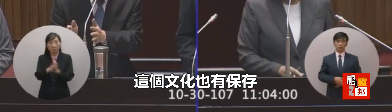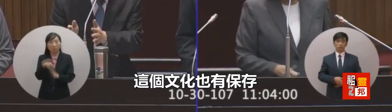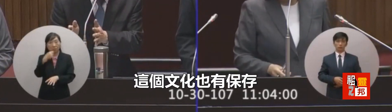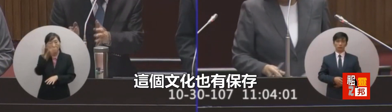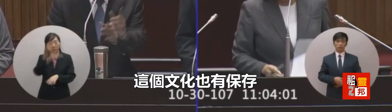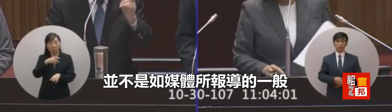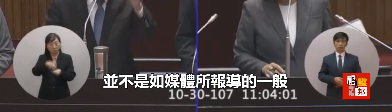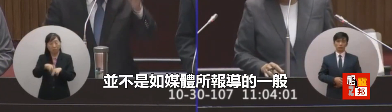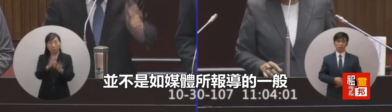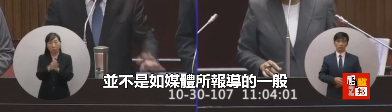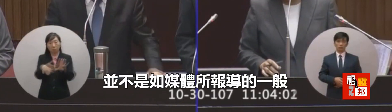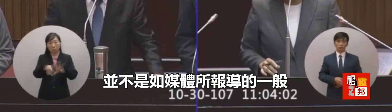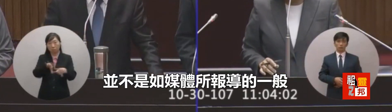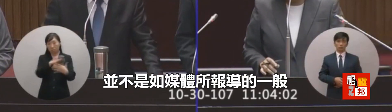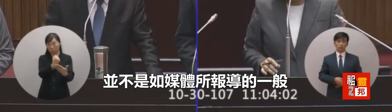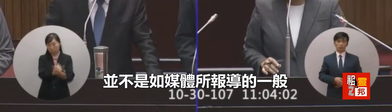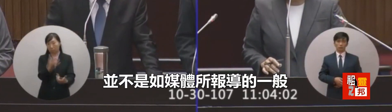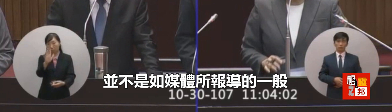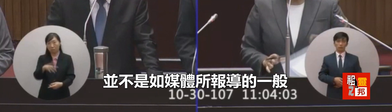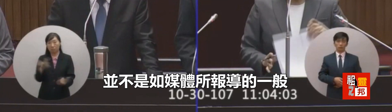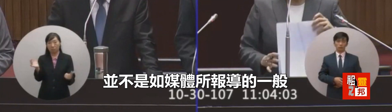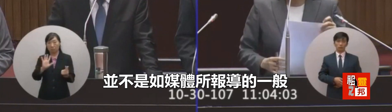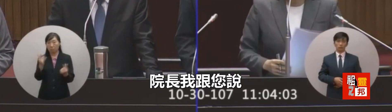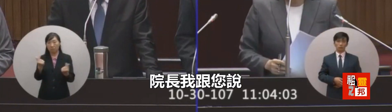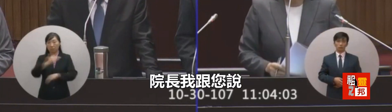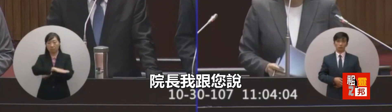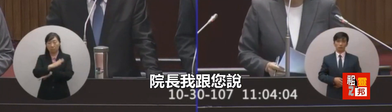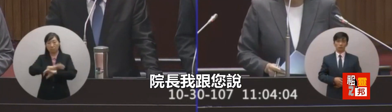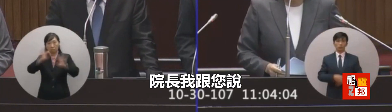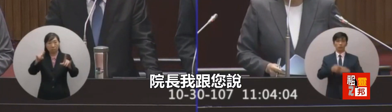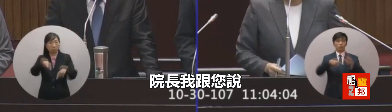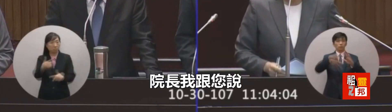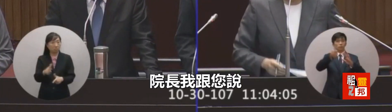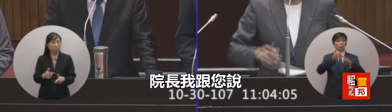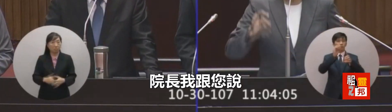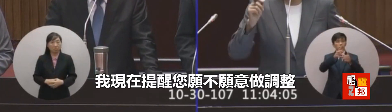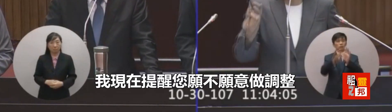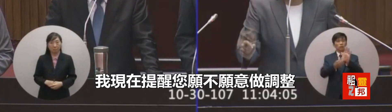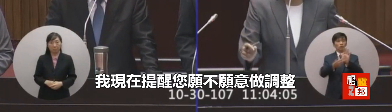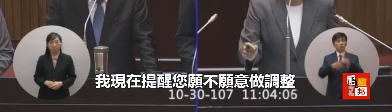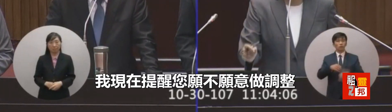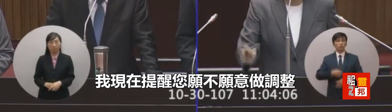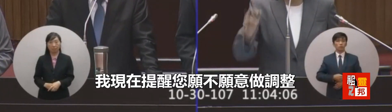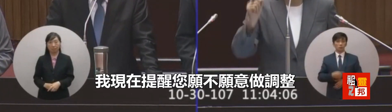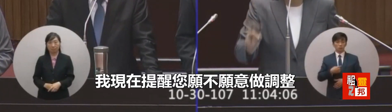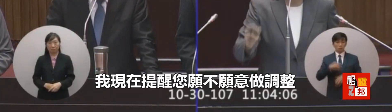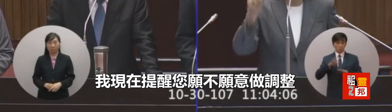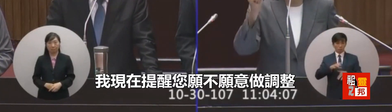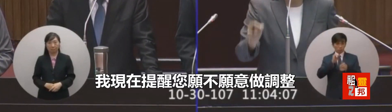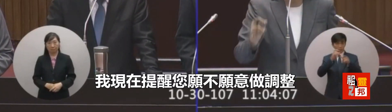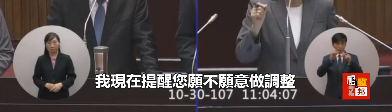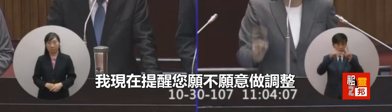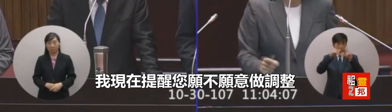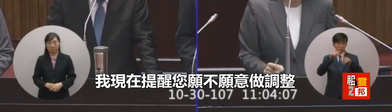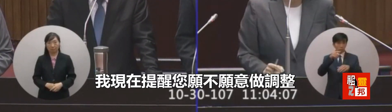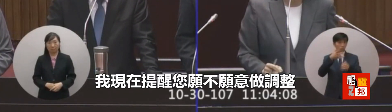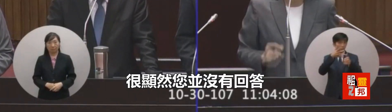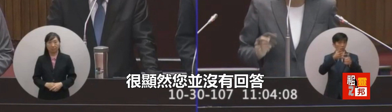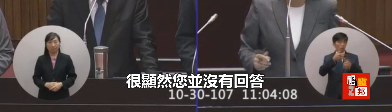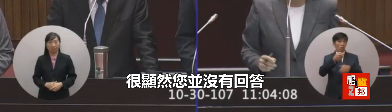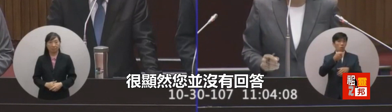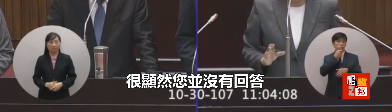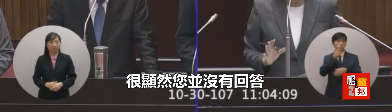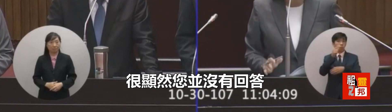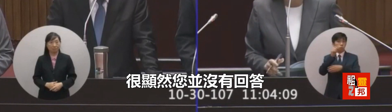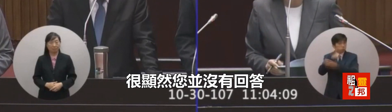也有保存，并不是如媒体所报道的一般。 院长，我跟您说， 我现在提醒您愿不愿意做调